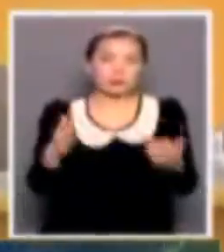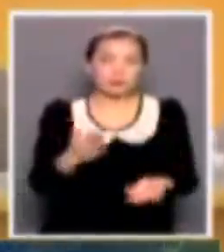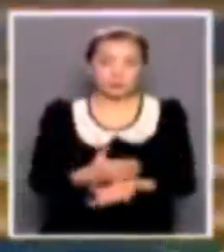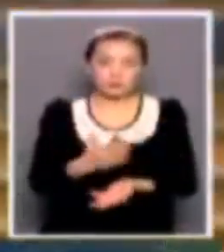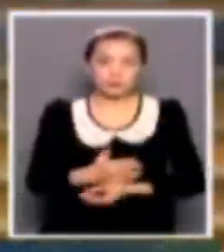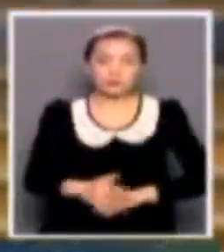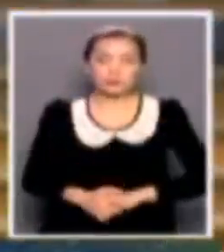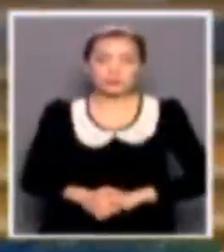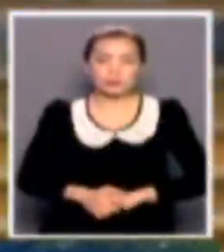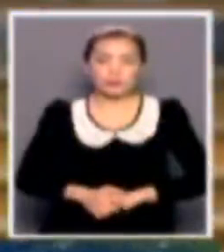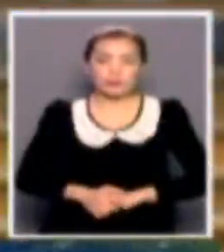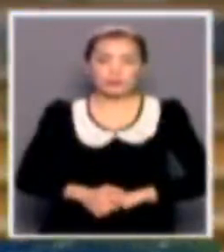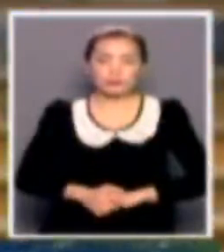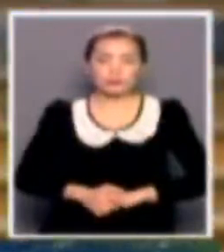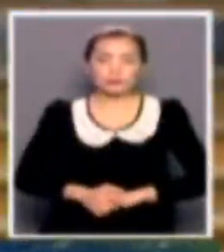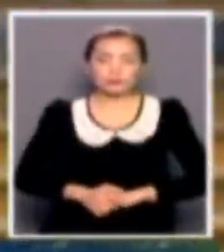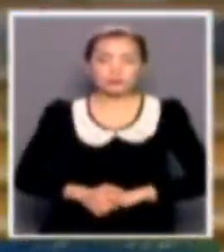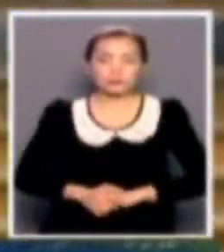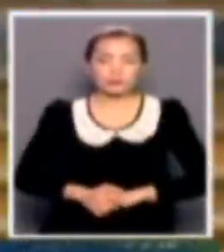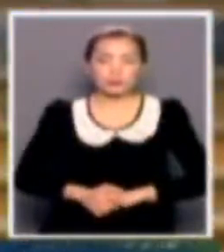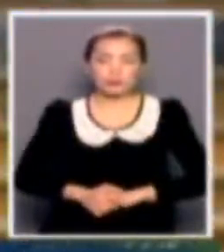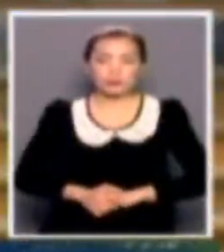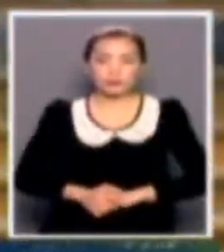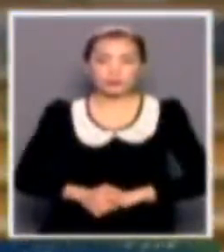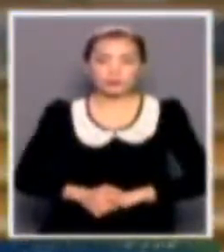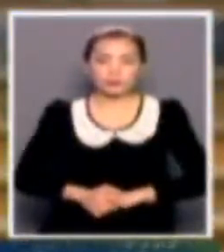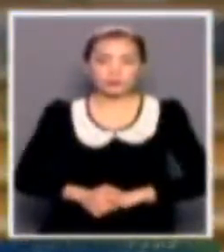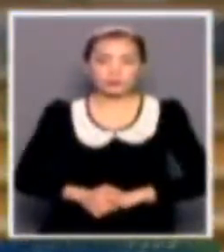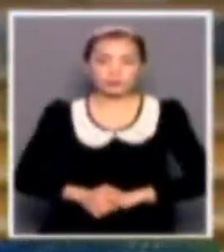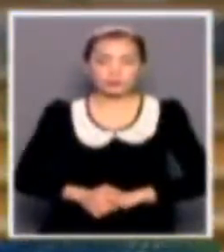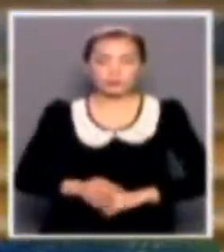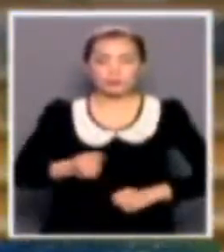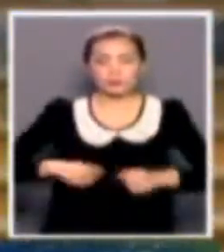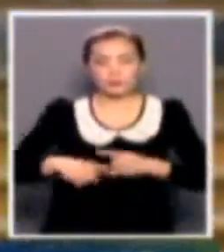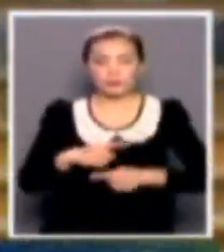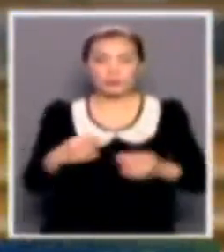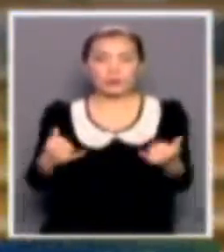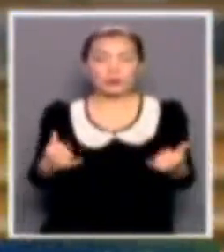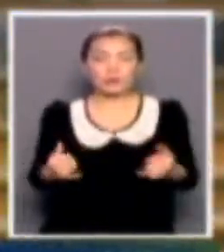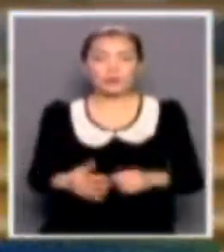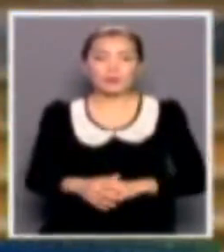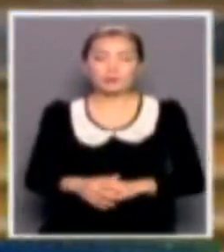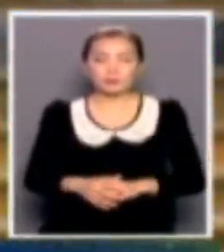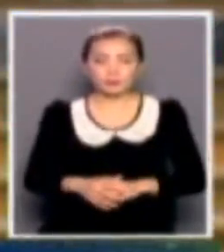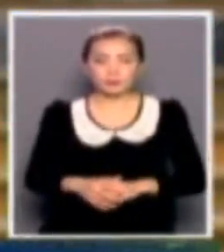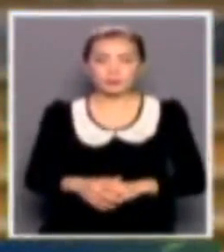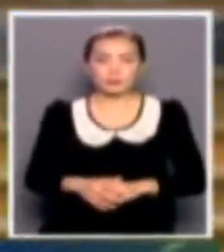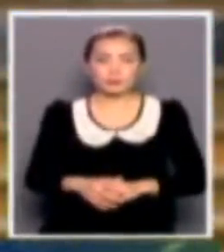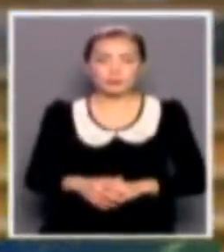келеді. Біздің енді артықшылығымыз, біздер енді тек қана